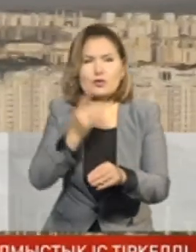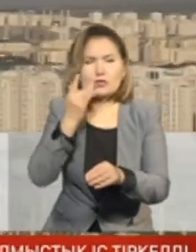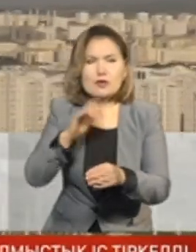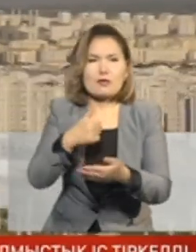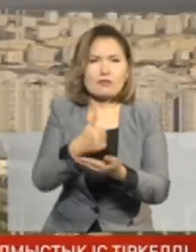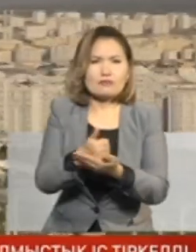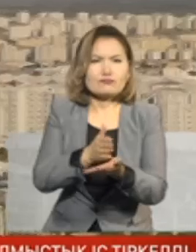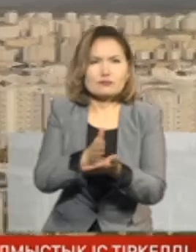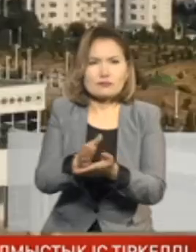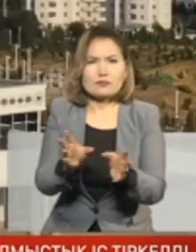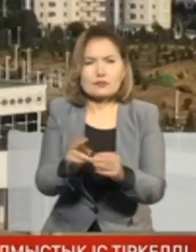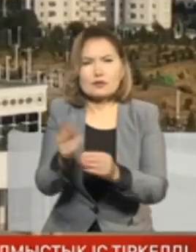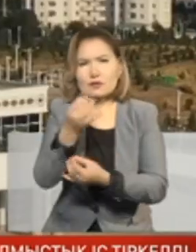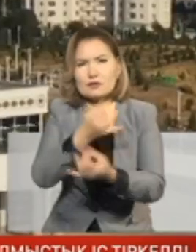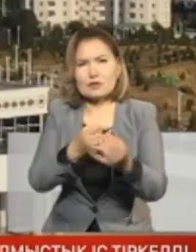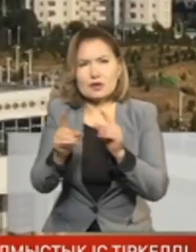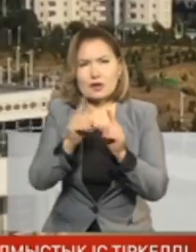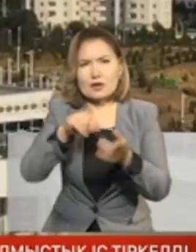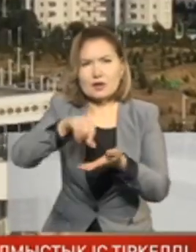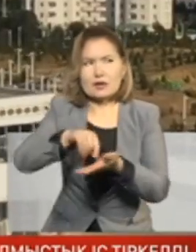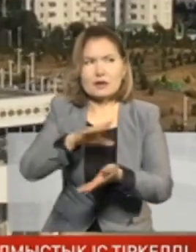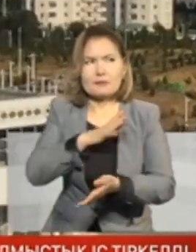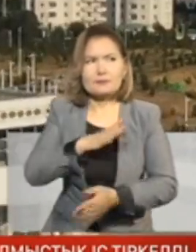бағыттарын талқылады.